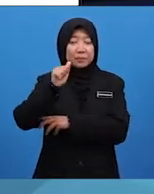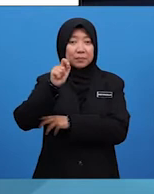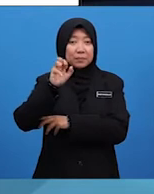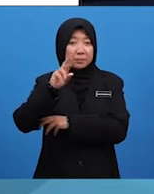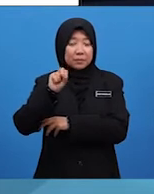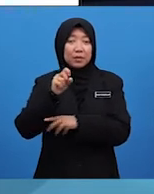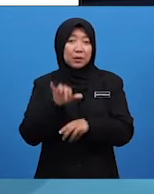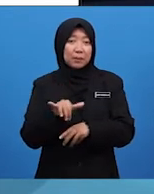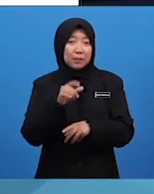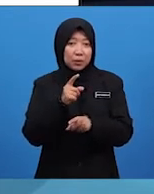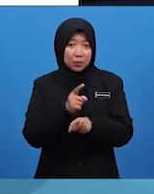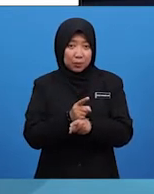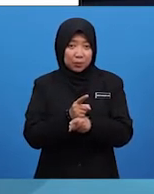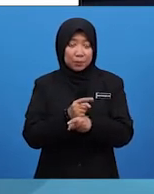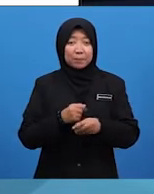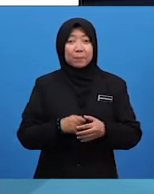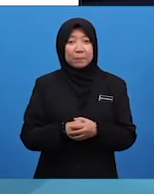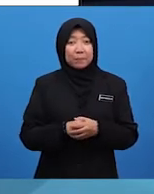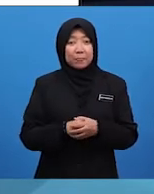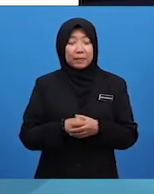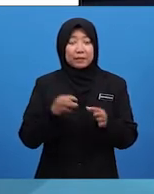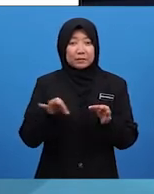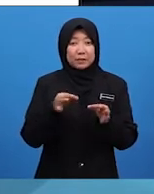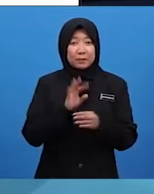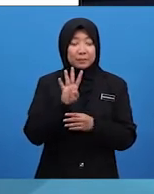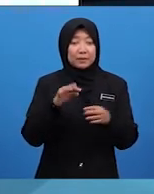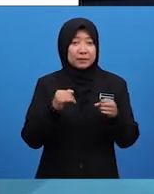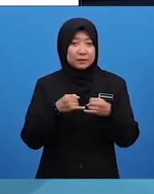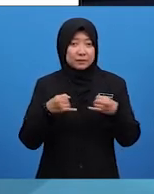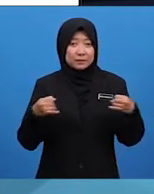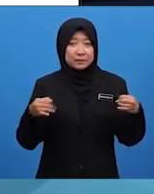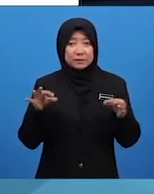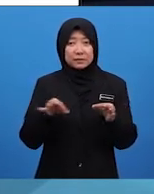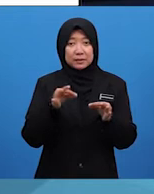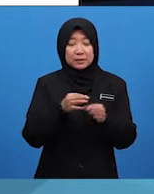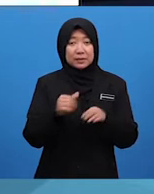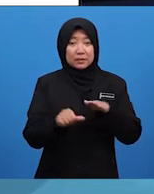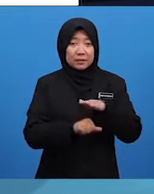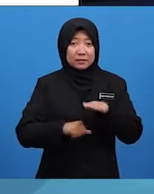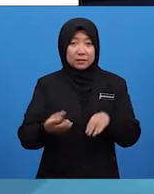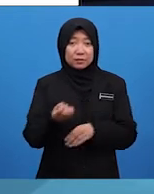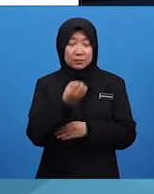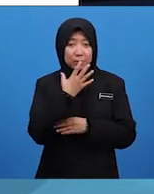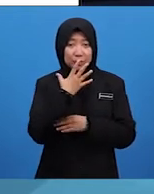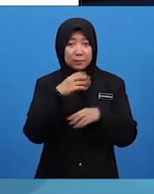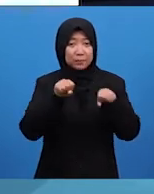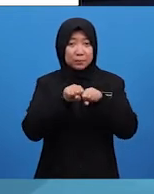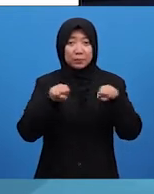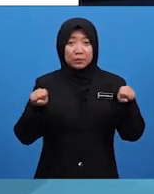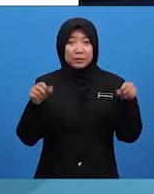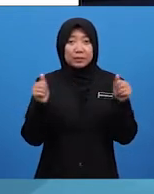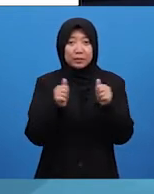betul. Kedua, jahit 4 jenis jahitan asas sulam smoking